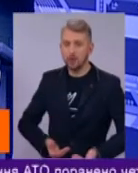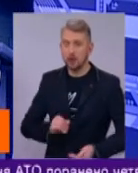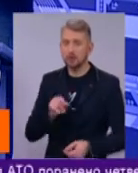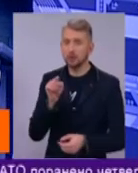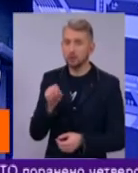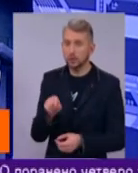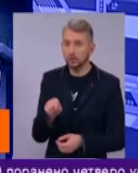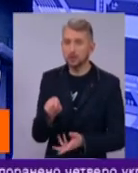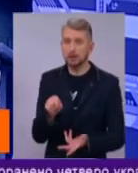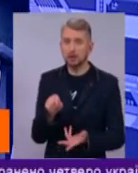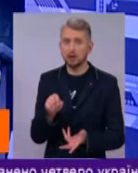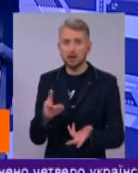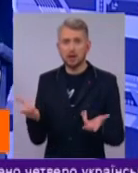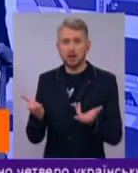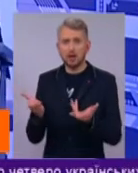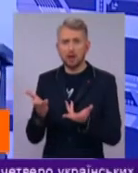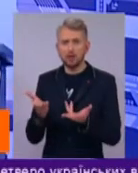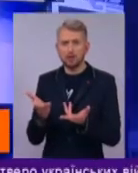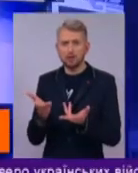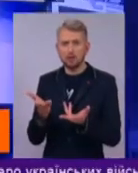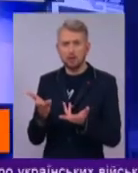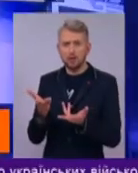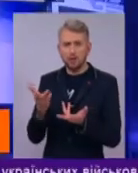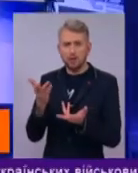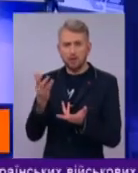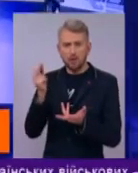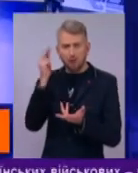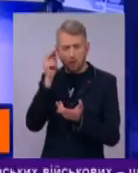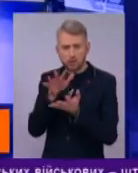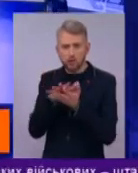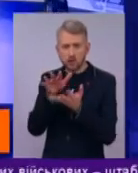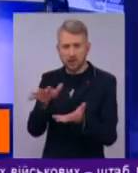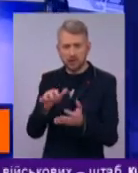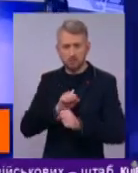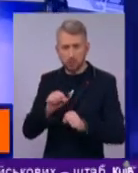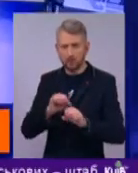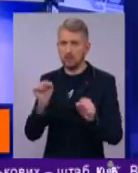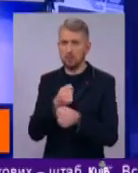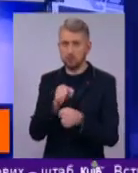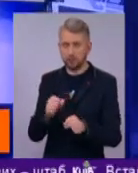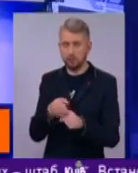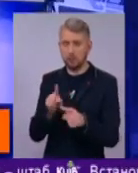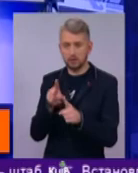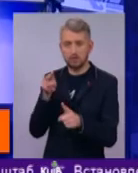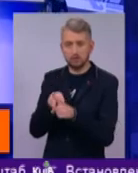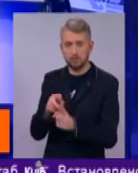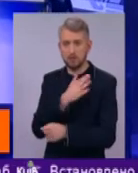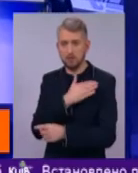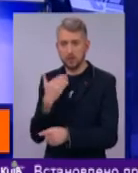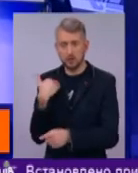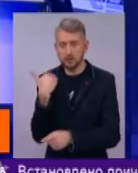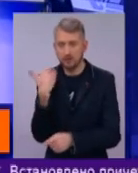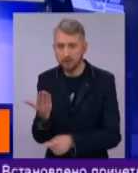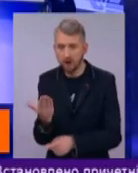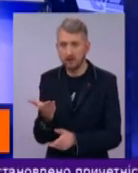тут якось очорнити подвиг неможливо. І це на плечі ж і вас, пане Олександре, і